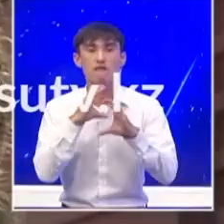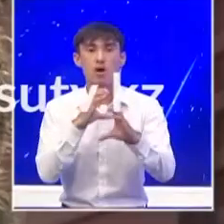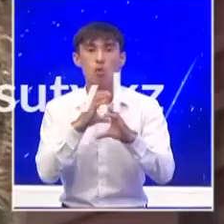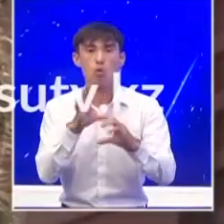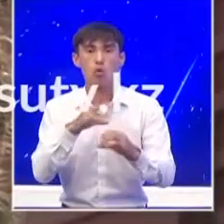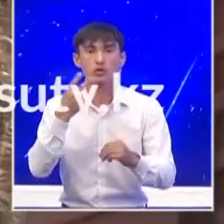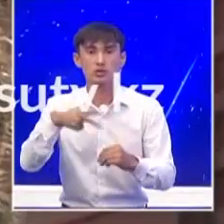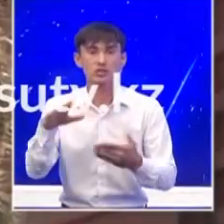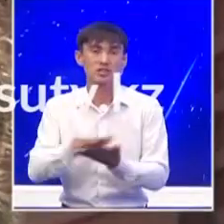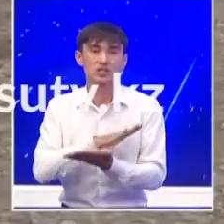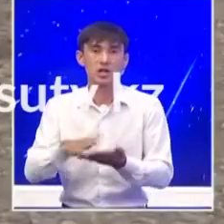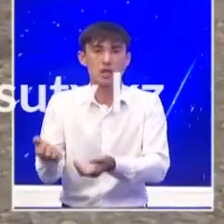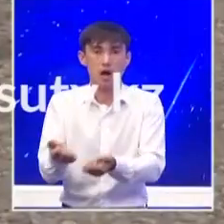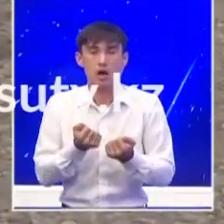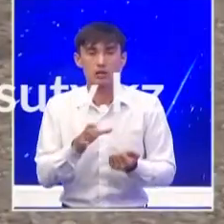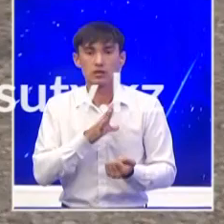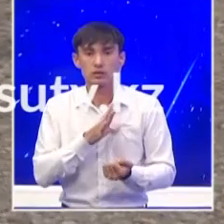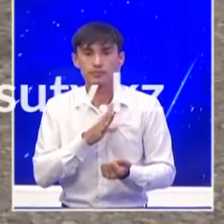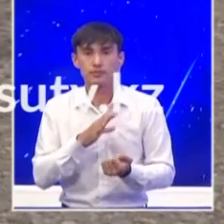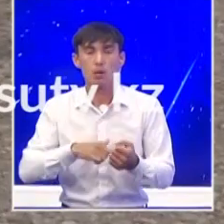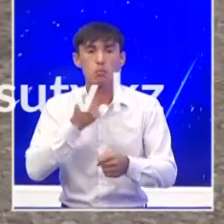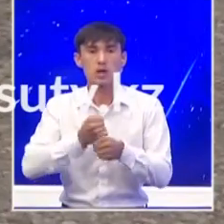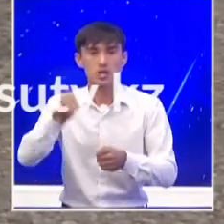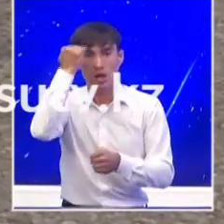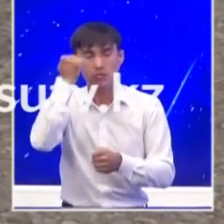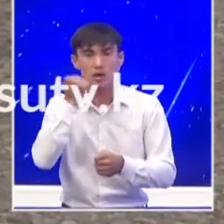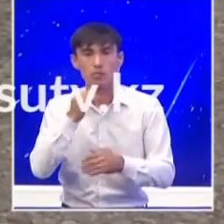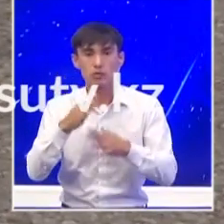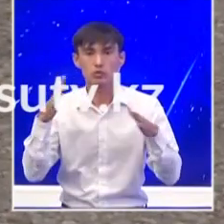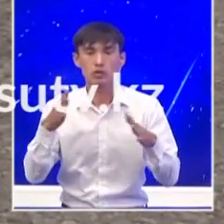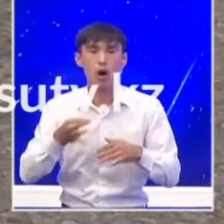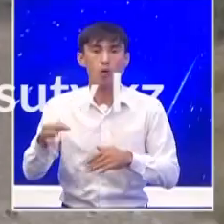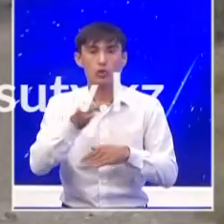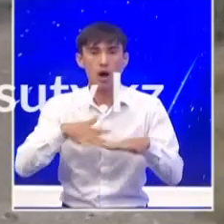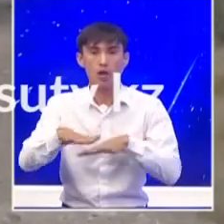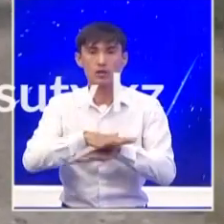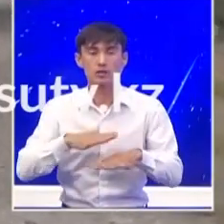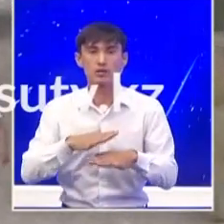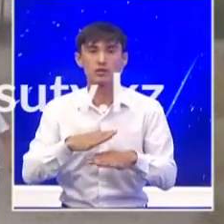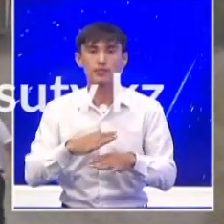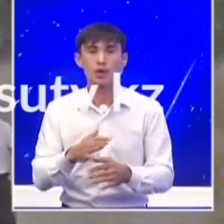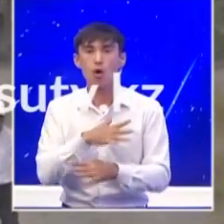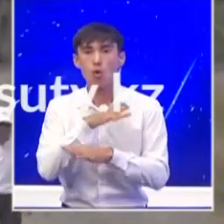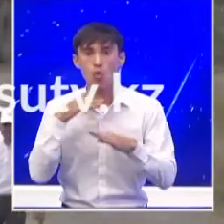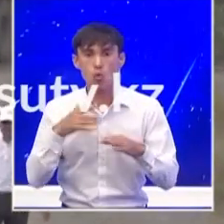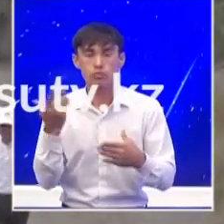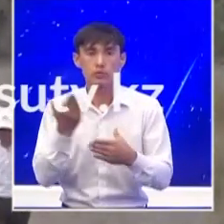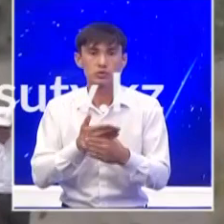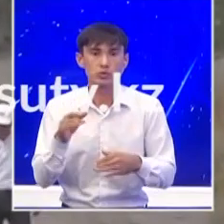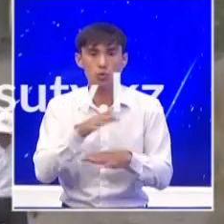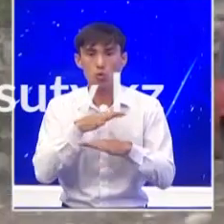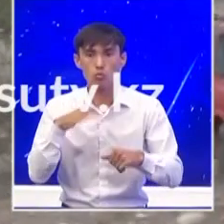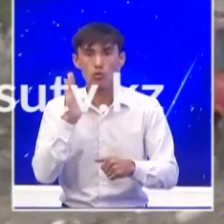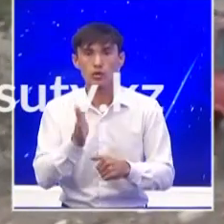Құдай бұйырса тегін алып отырмыз. Басшы ағаларымызға бәріне рахмет айтамын аудан халқының атынан. Көп түкірсе көл береке басып бірлікте